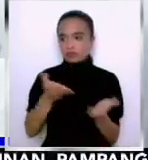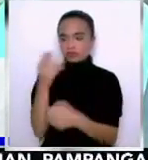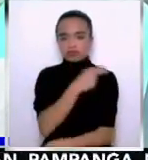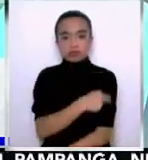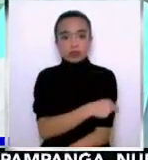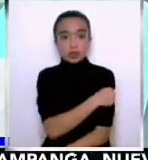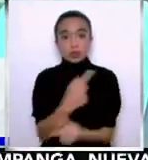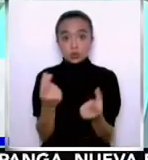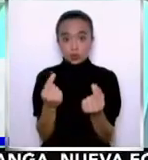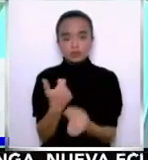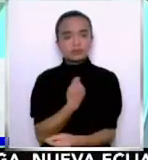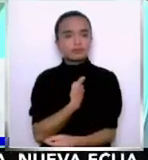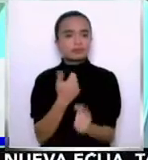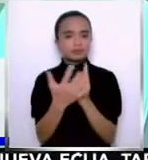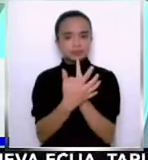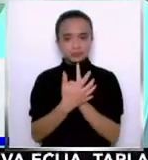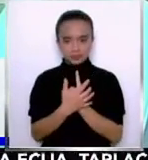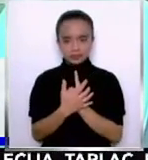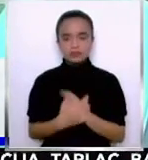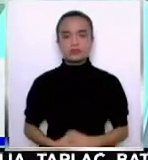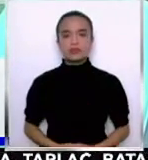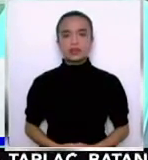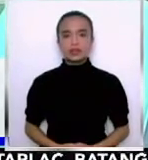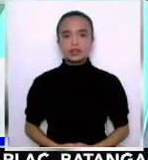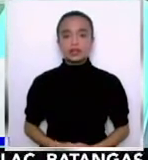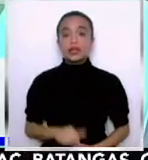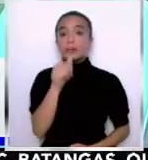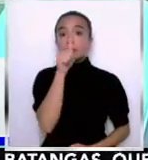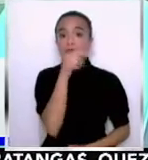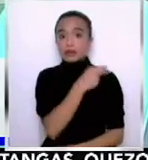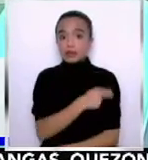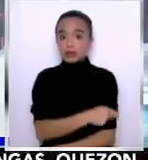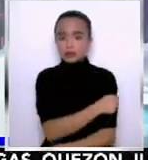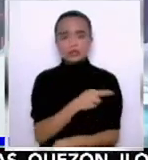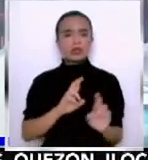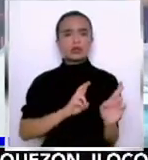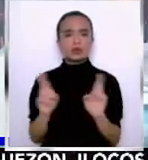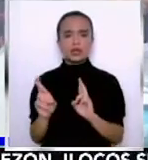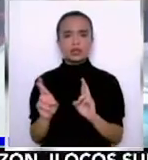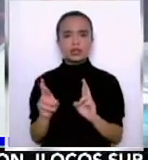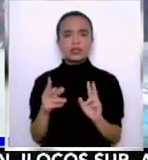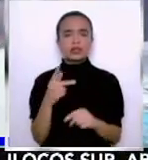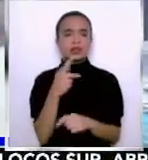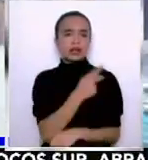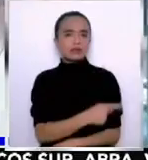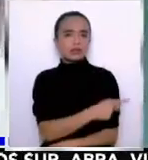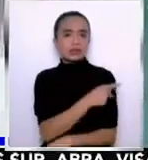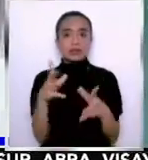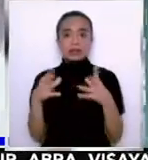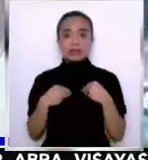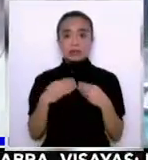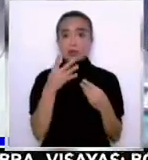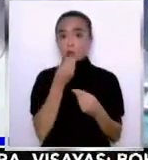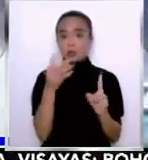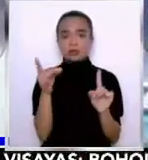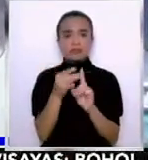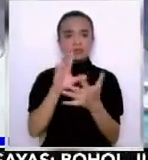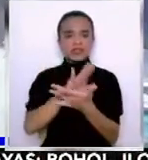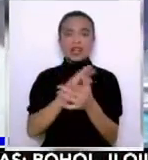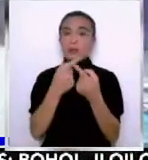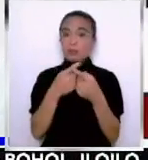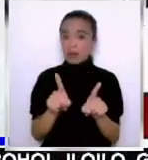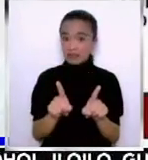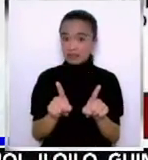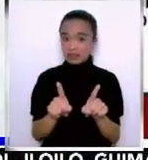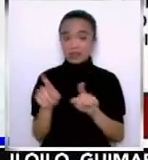po sila. Handa naman daw ang mga pribadong ospital sa mga pasyenteng may COVID. Ang problema, kung magkulang ang healthcare